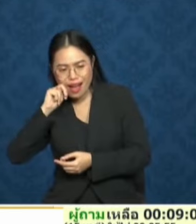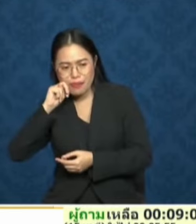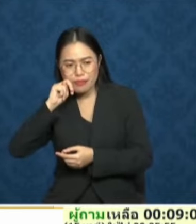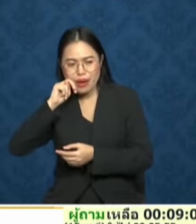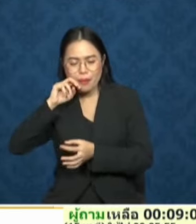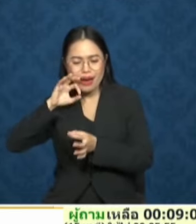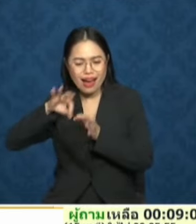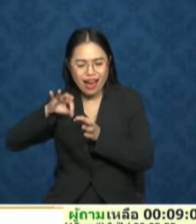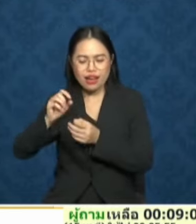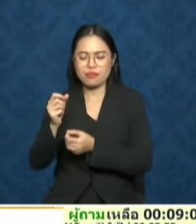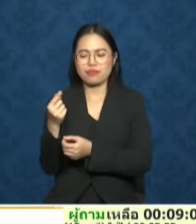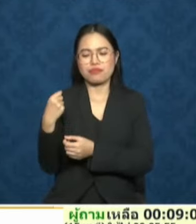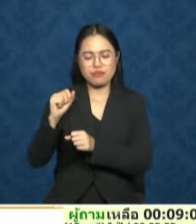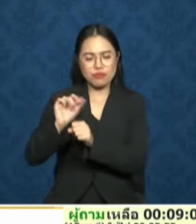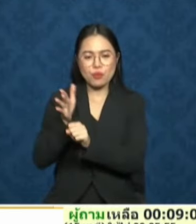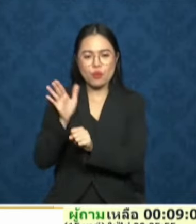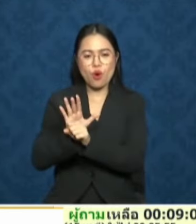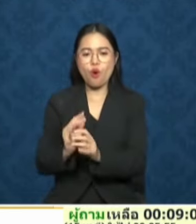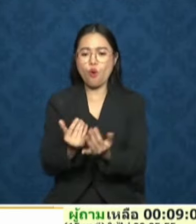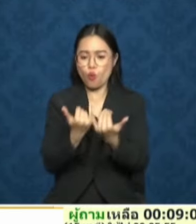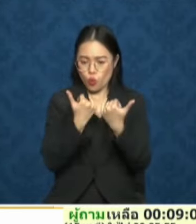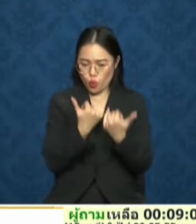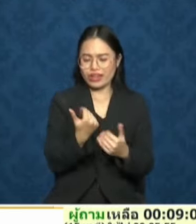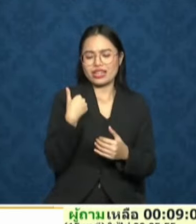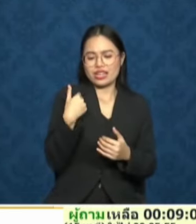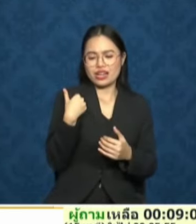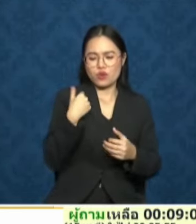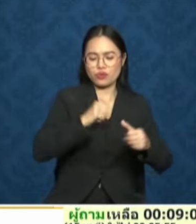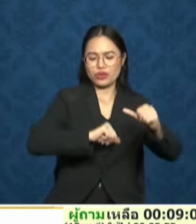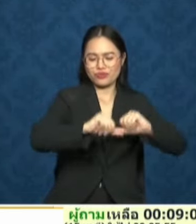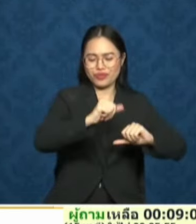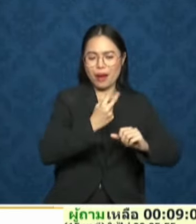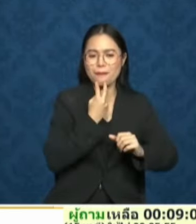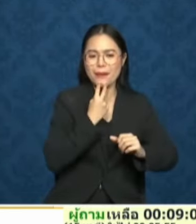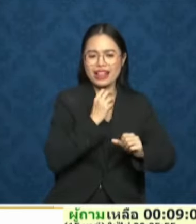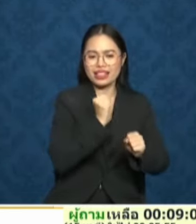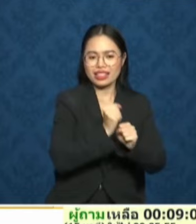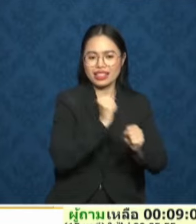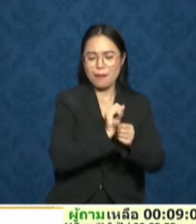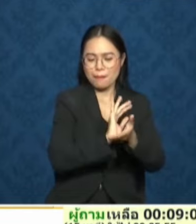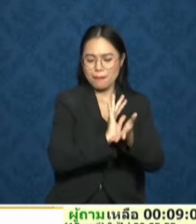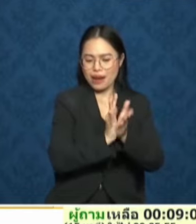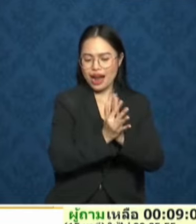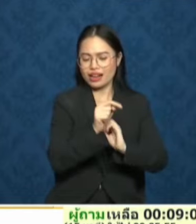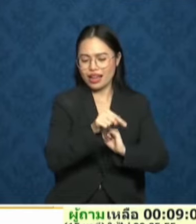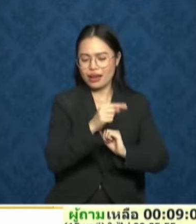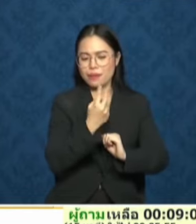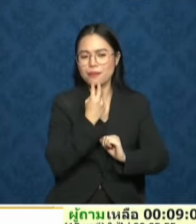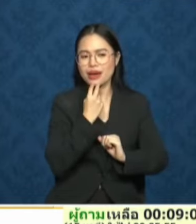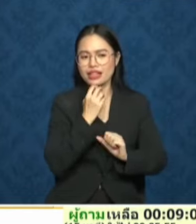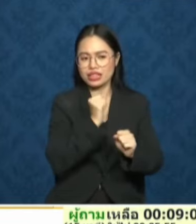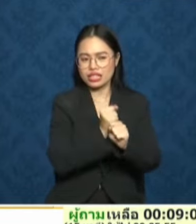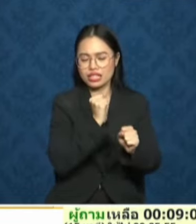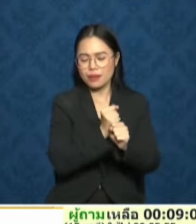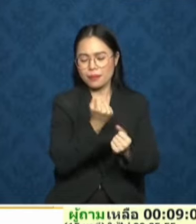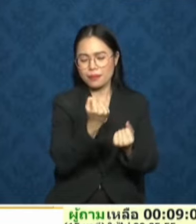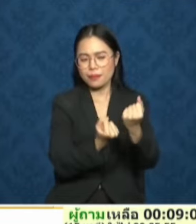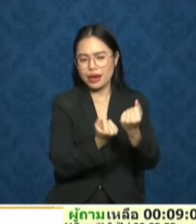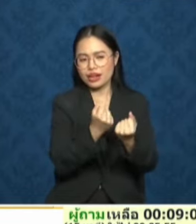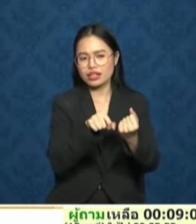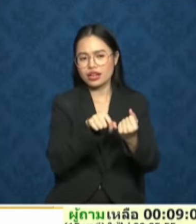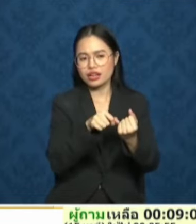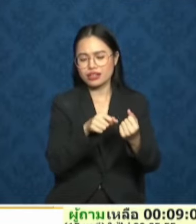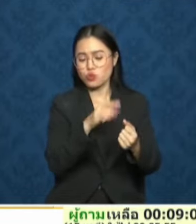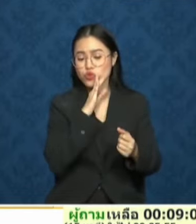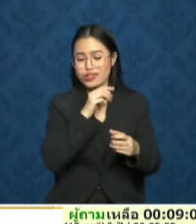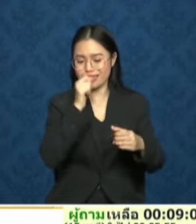ก็ไม่เพีงพอแต่วัี้เรามีสารตั้งต้นในกผลิตแตเตอรี่จำนวนที่จะสามารผตแตเตอรี่แค